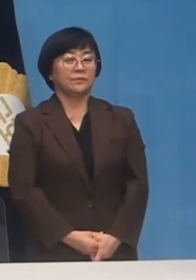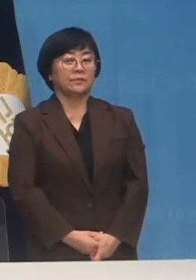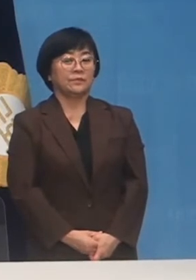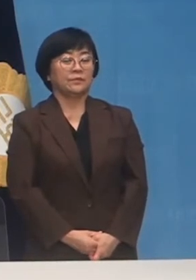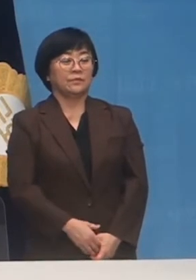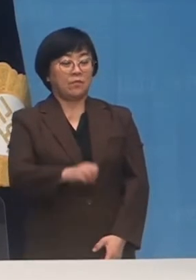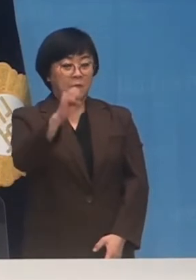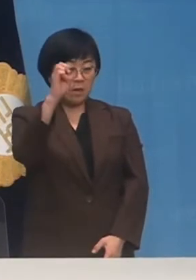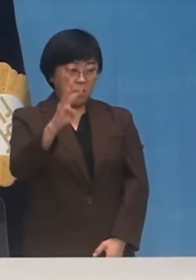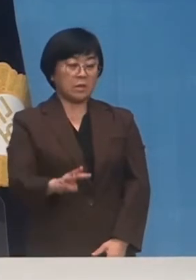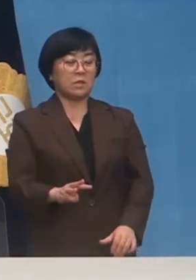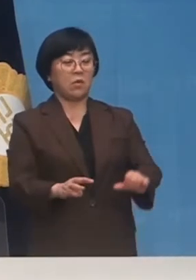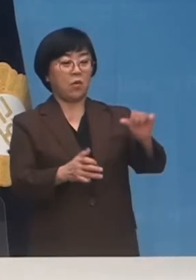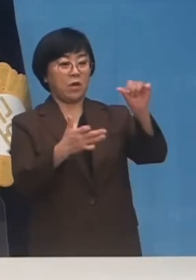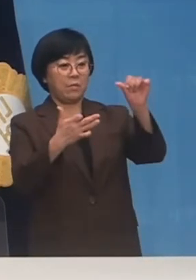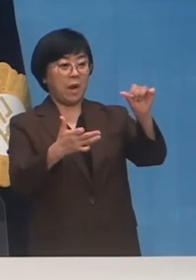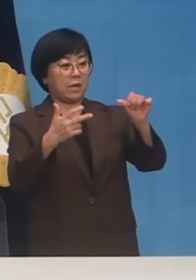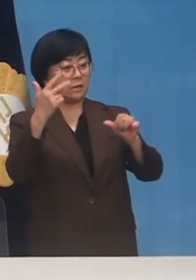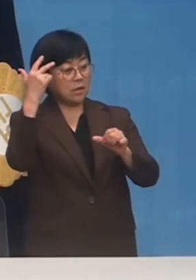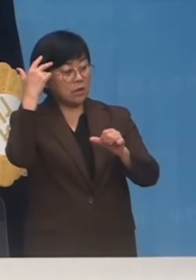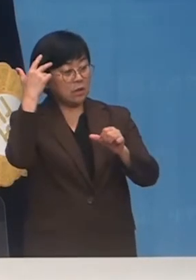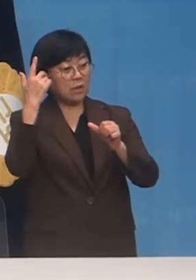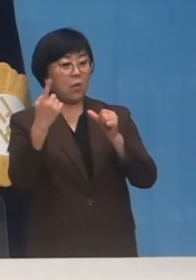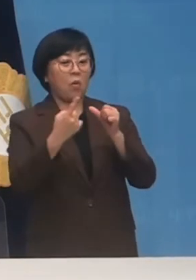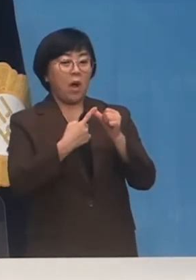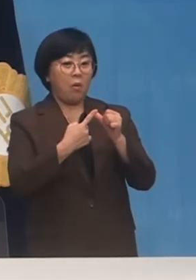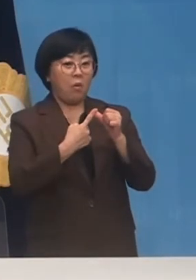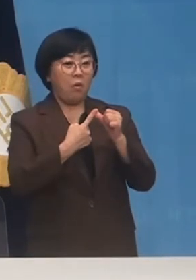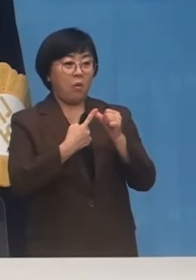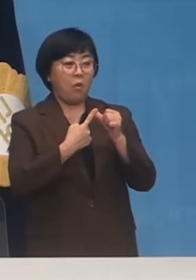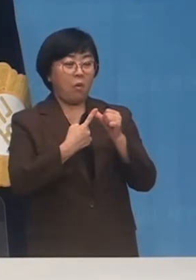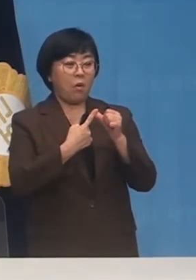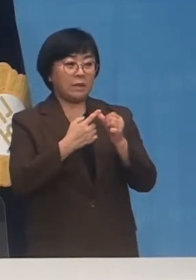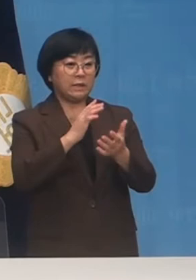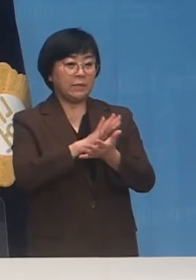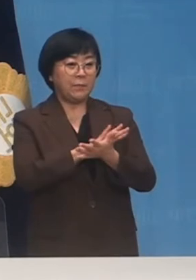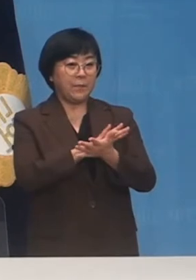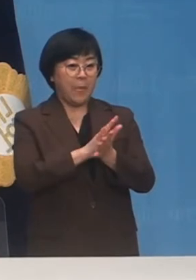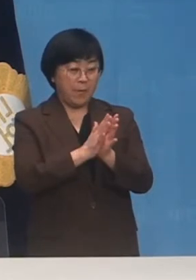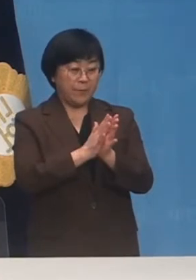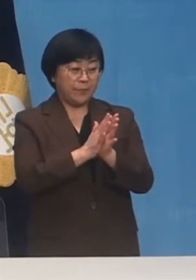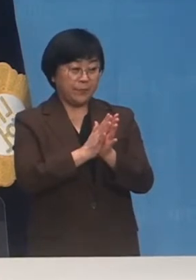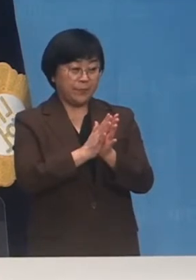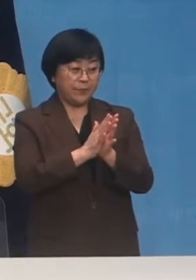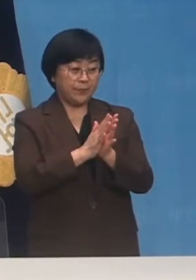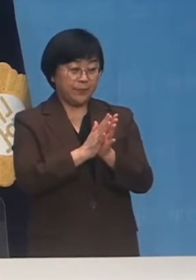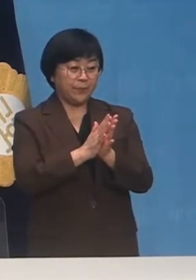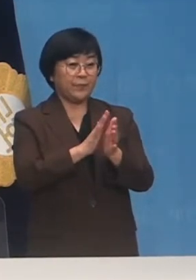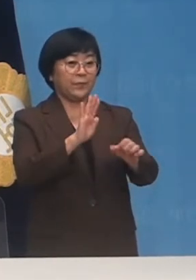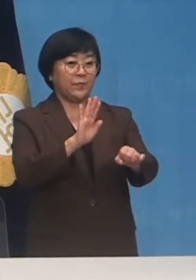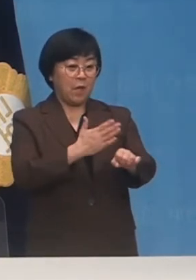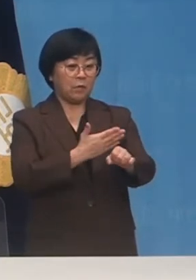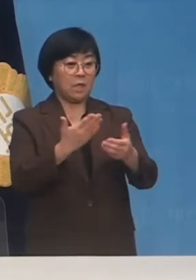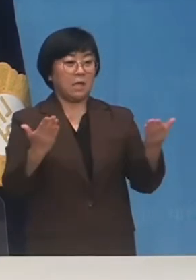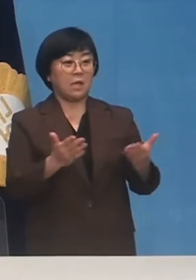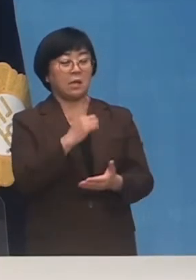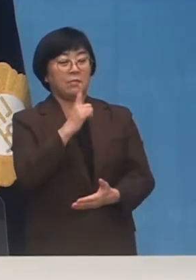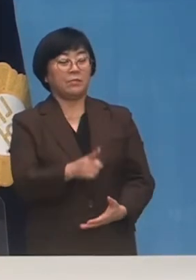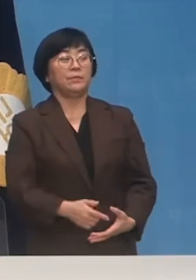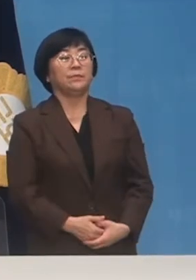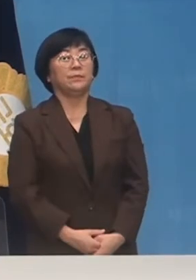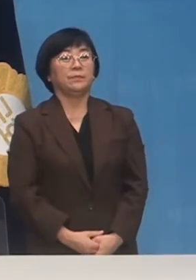이는 광주의 5.18 정신을 모욕하고 짓밟는 엄청난 잘못된 일이다.